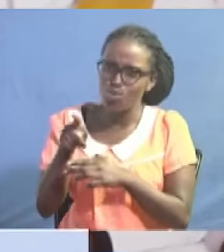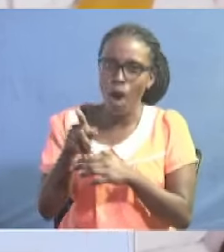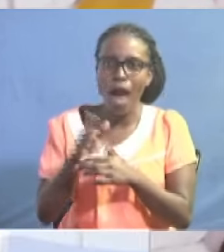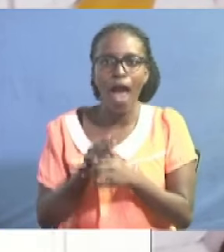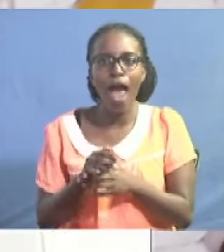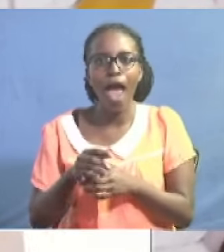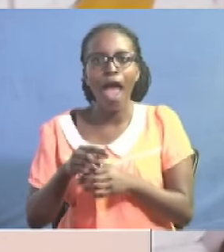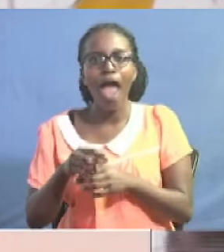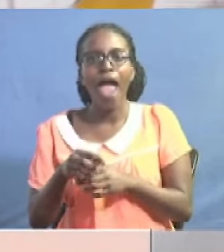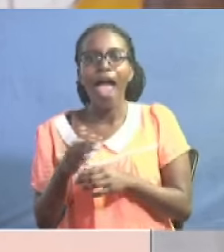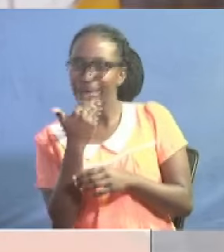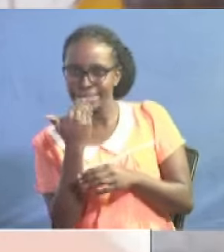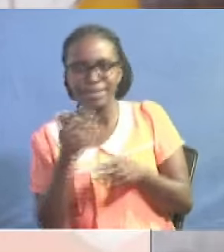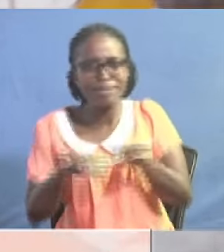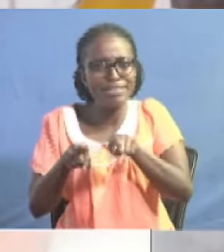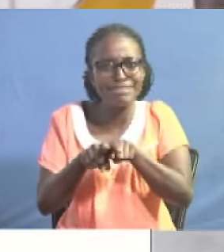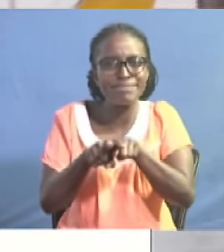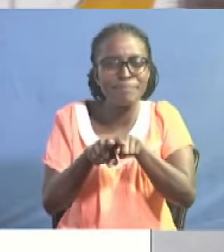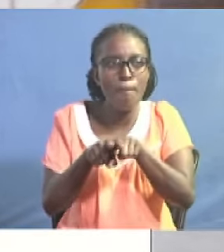wewe Gashagwa upangane na ule